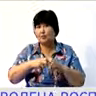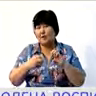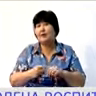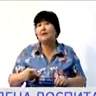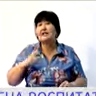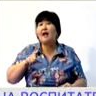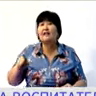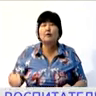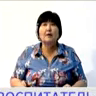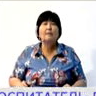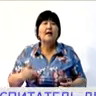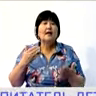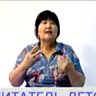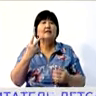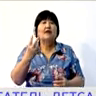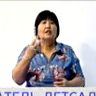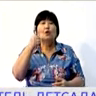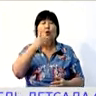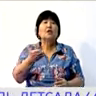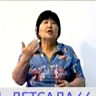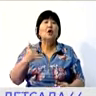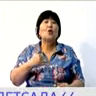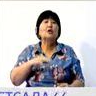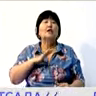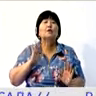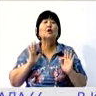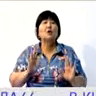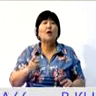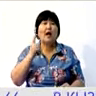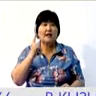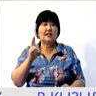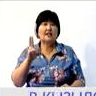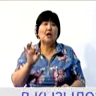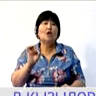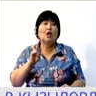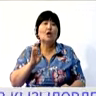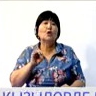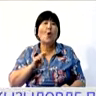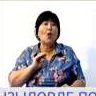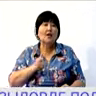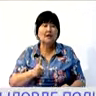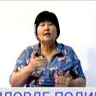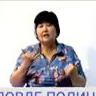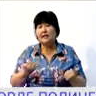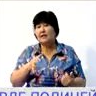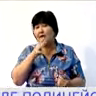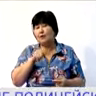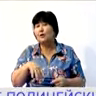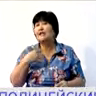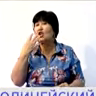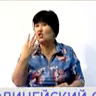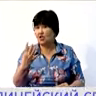кадрами. Если 2-3 года назад у нас был только один неонатолог, в настоящее время у нас